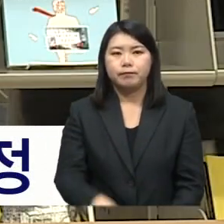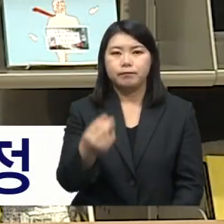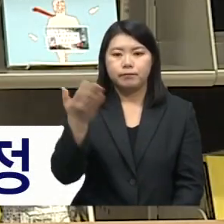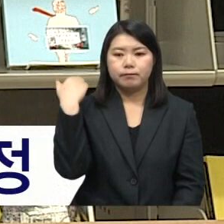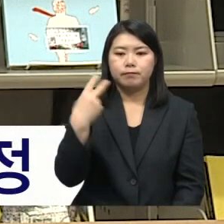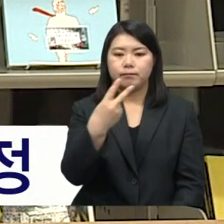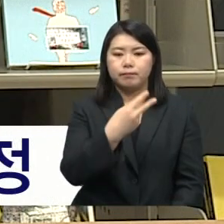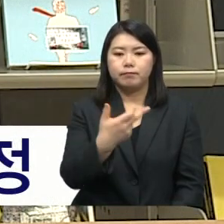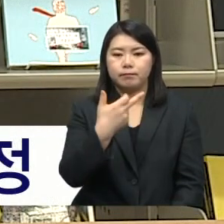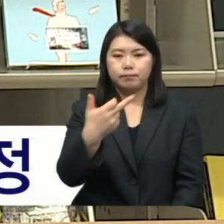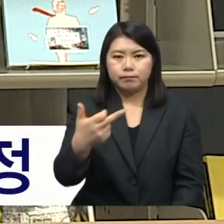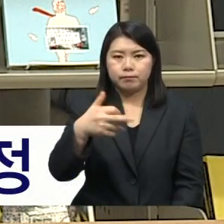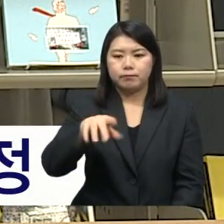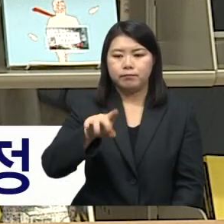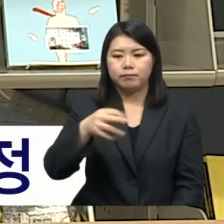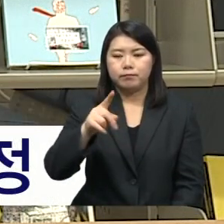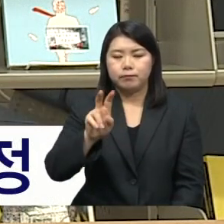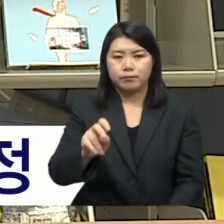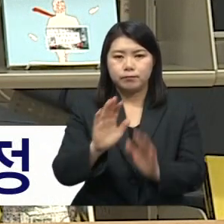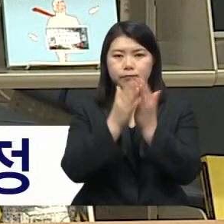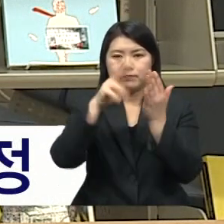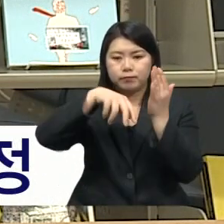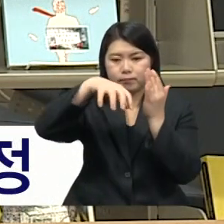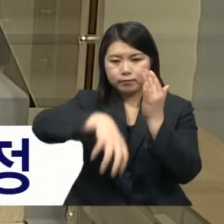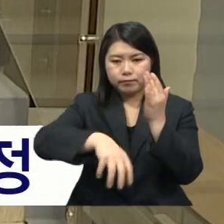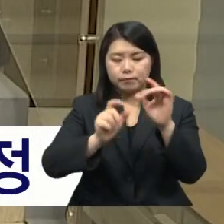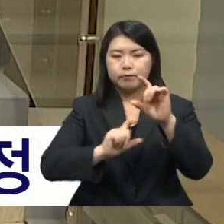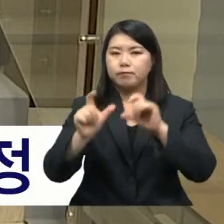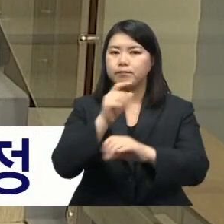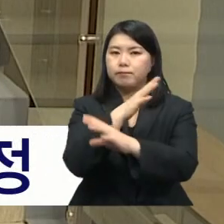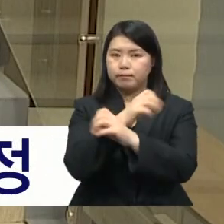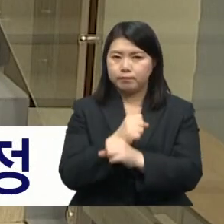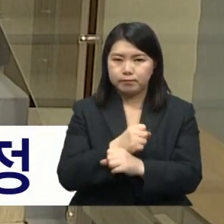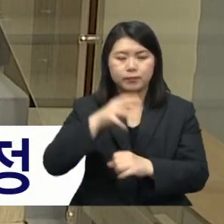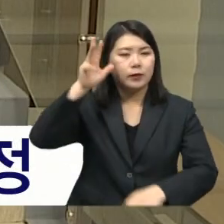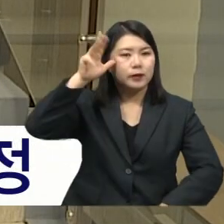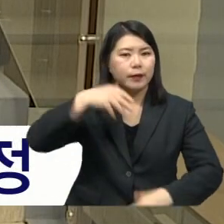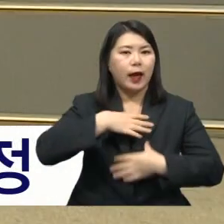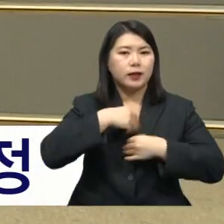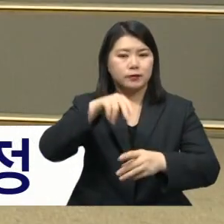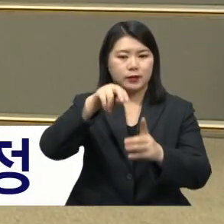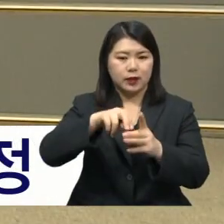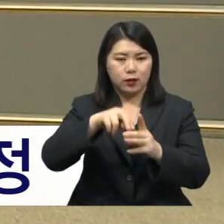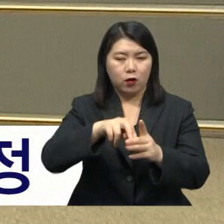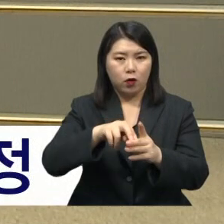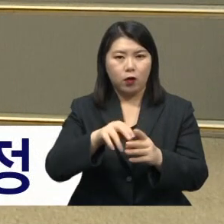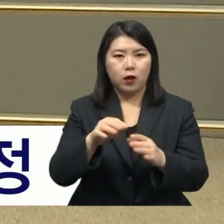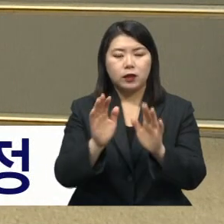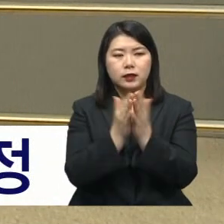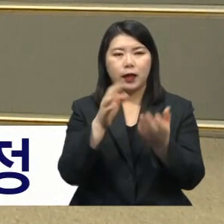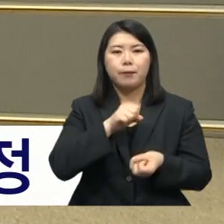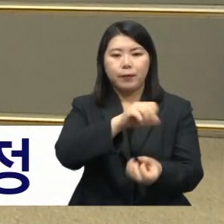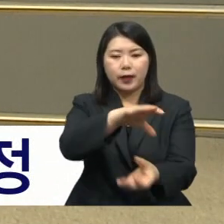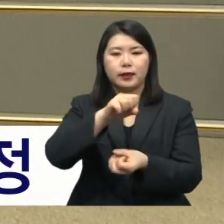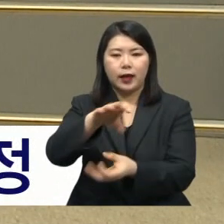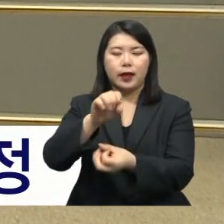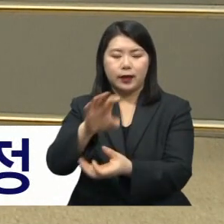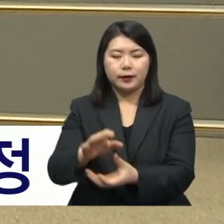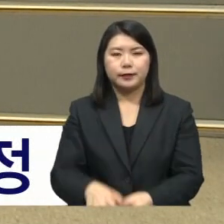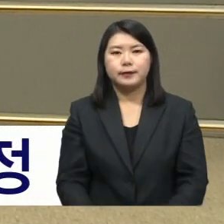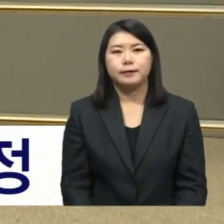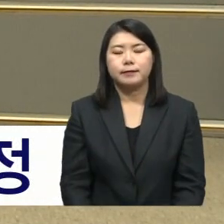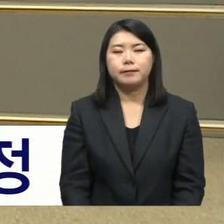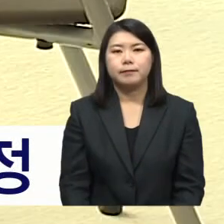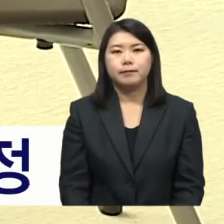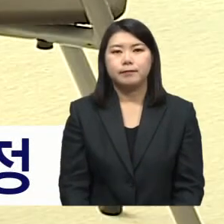2017년 청담 도서관은 최근 추가 협을 통해 치매 안심센터로 책을 배달하는 도서 딜리버리 서비스를